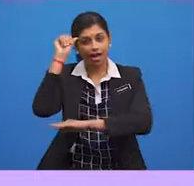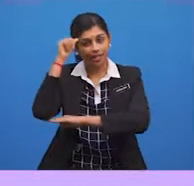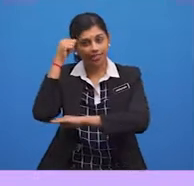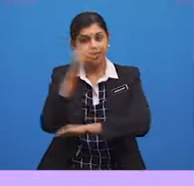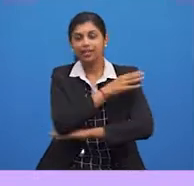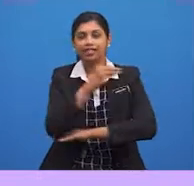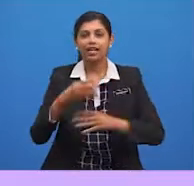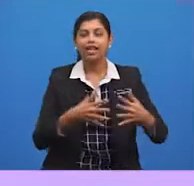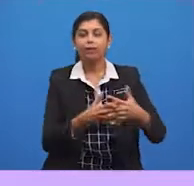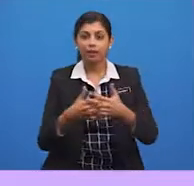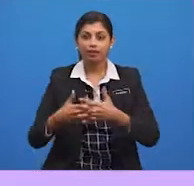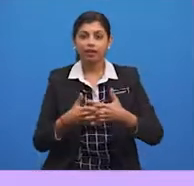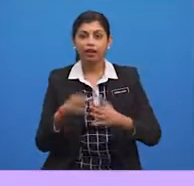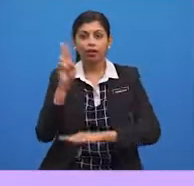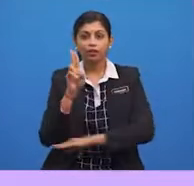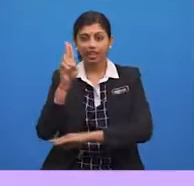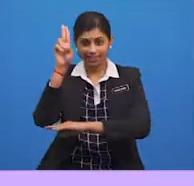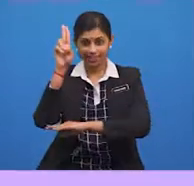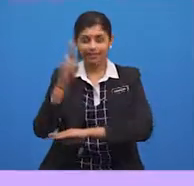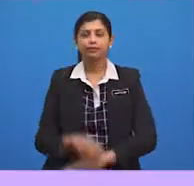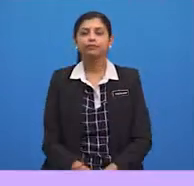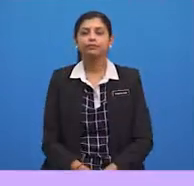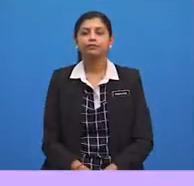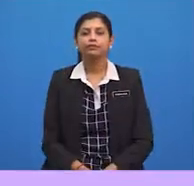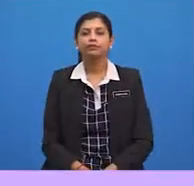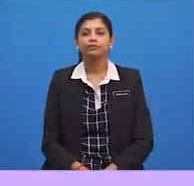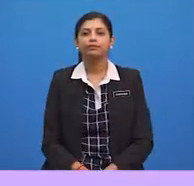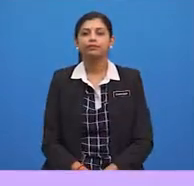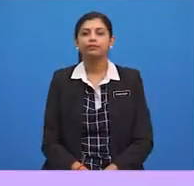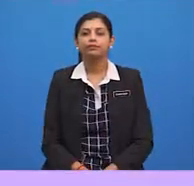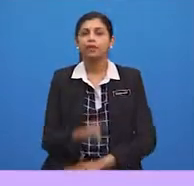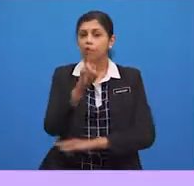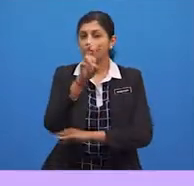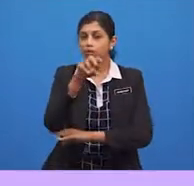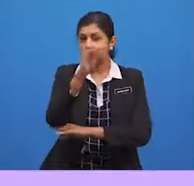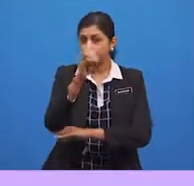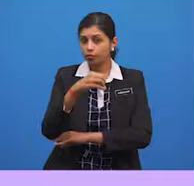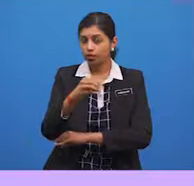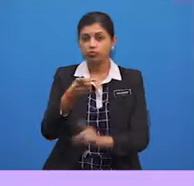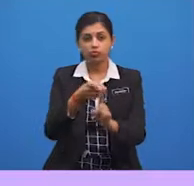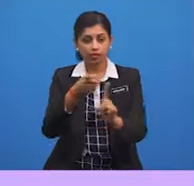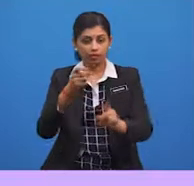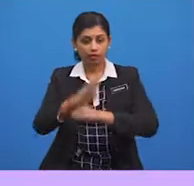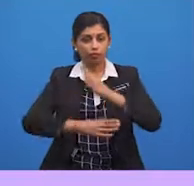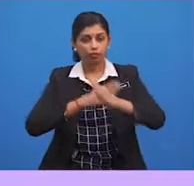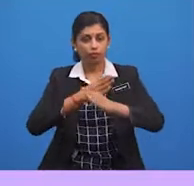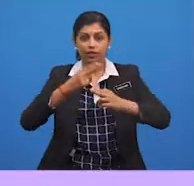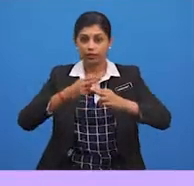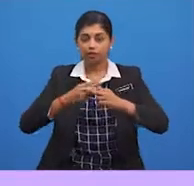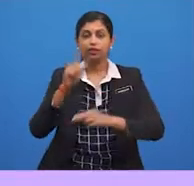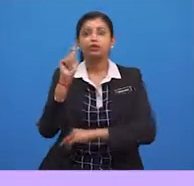Amerika Utara. Kawasan tundra meliputi 20% daripada permukaan